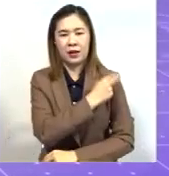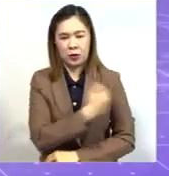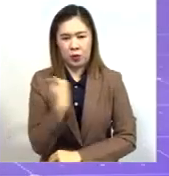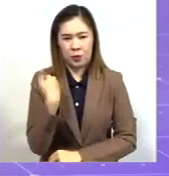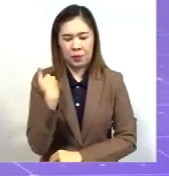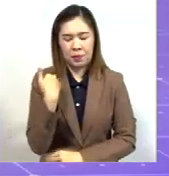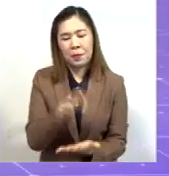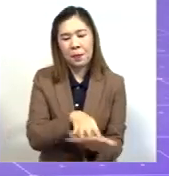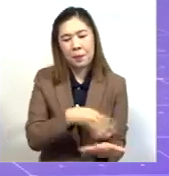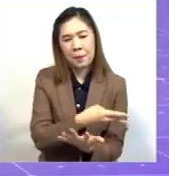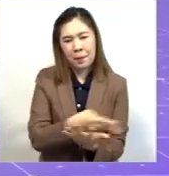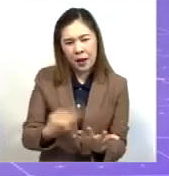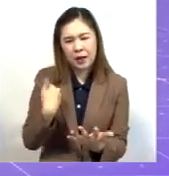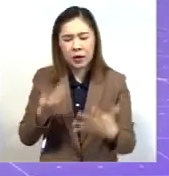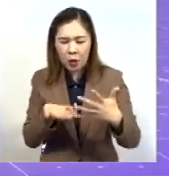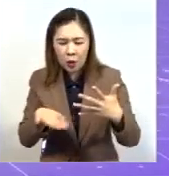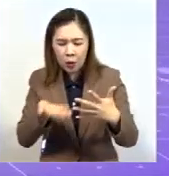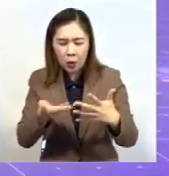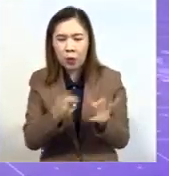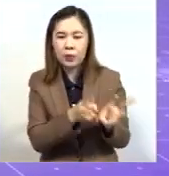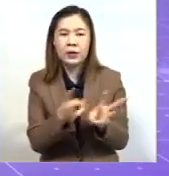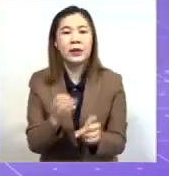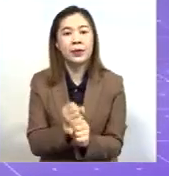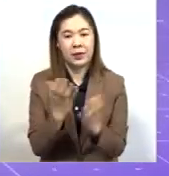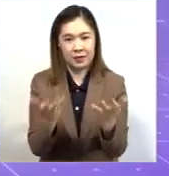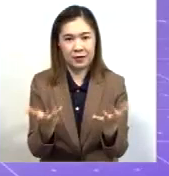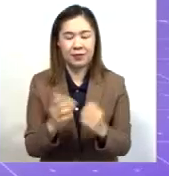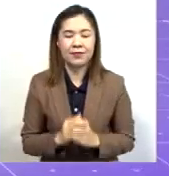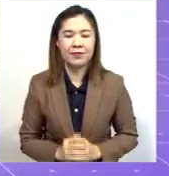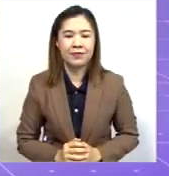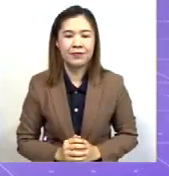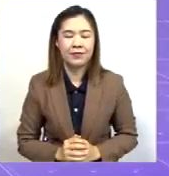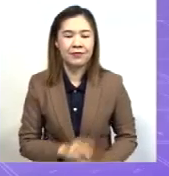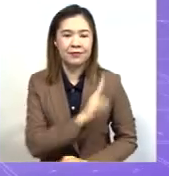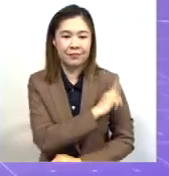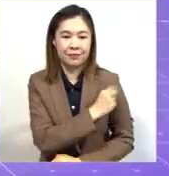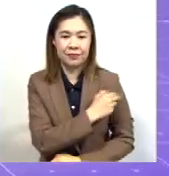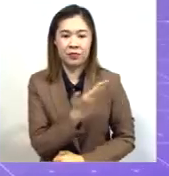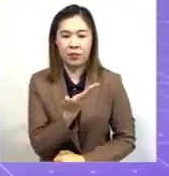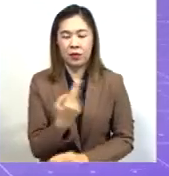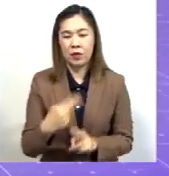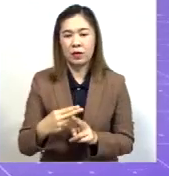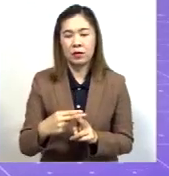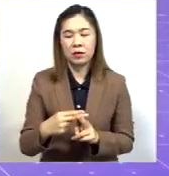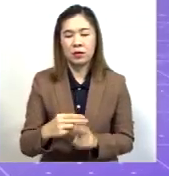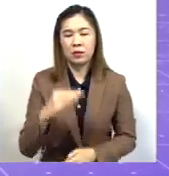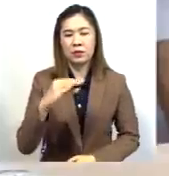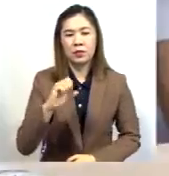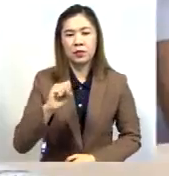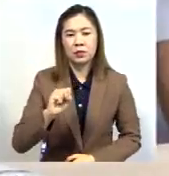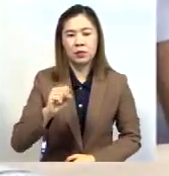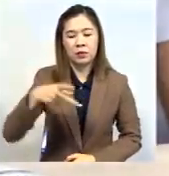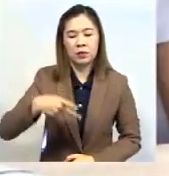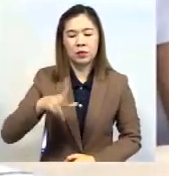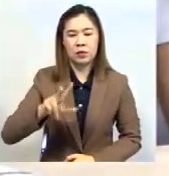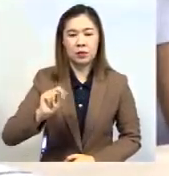าตรการหรือว่าจะยกระดับอย่างไรบ้างหลังจากนี้ในส่วนของนายแพทย์โสพลเอี่ยมสิริถาวรผู้อำนวยการก